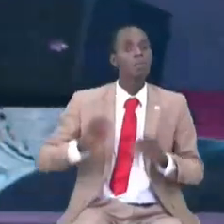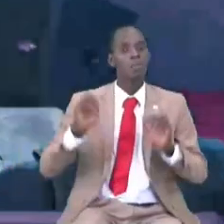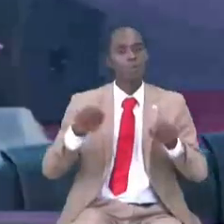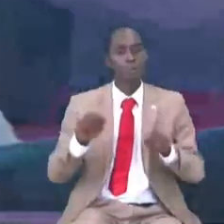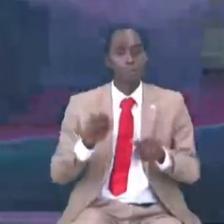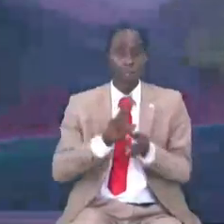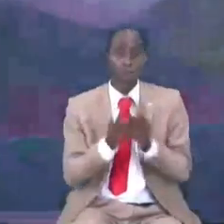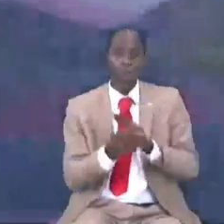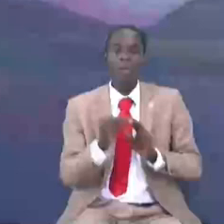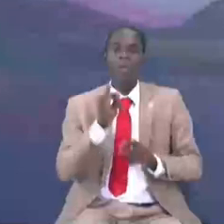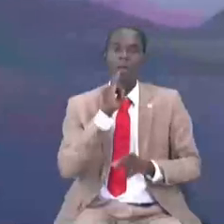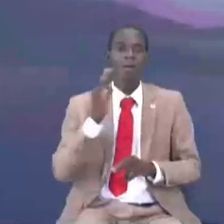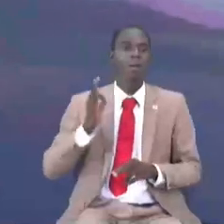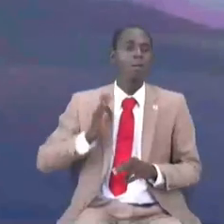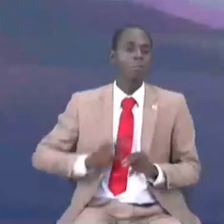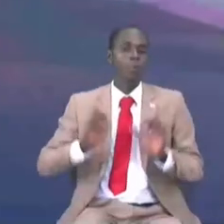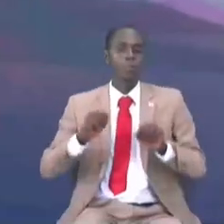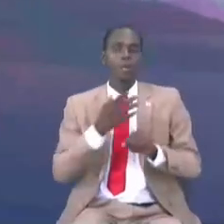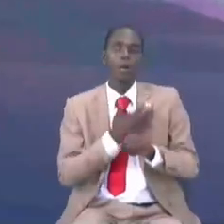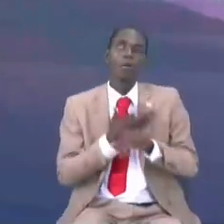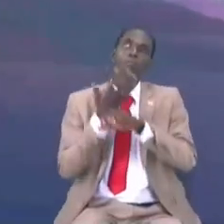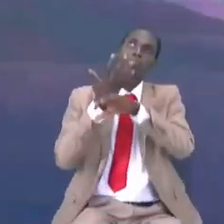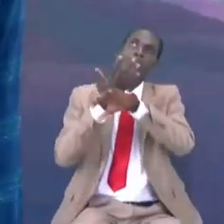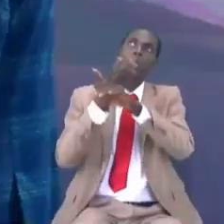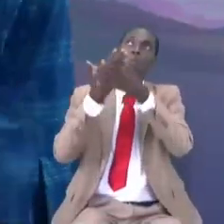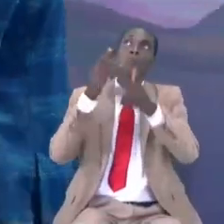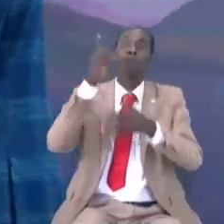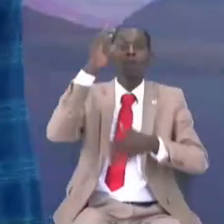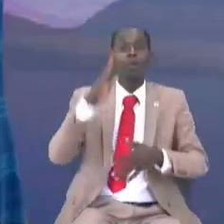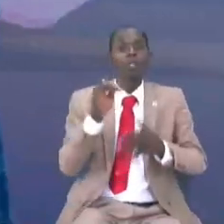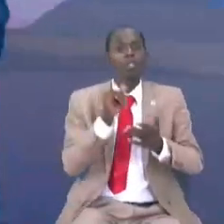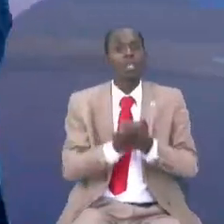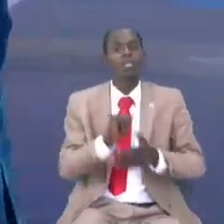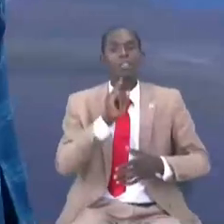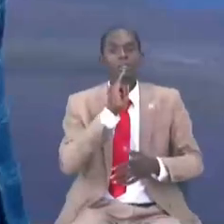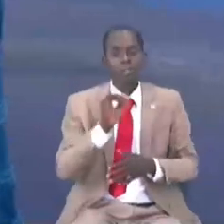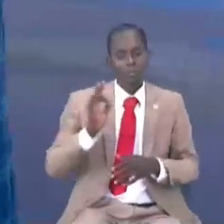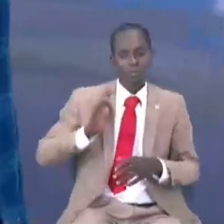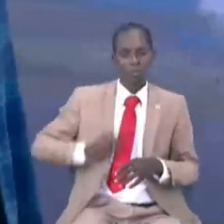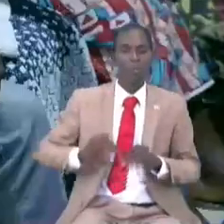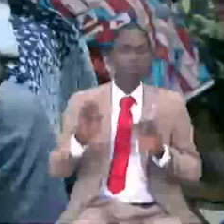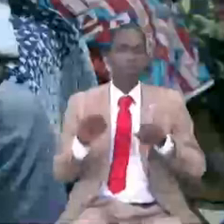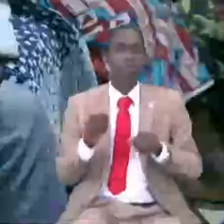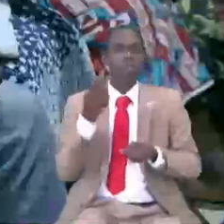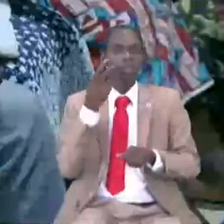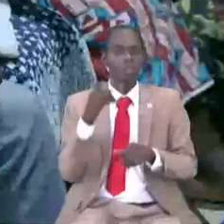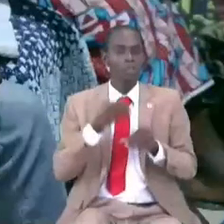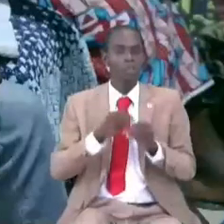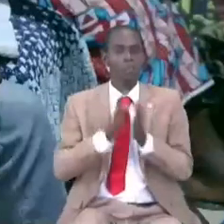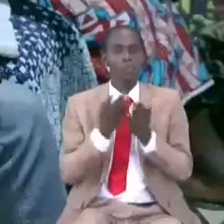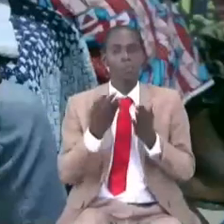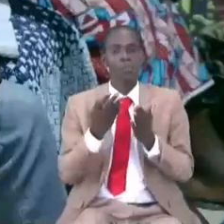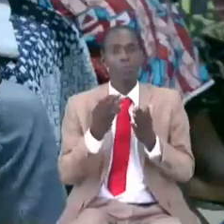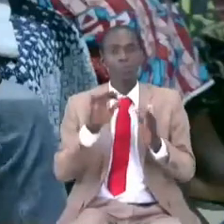supplication devant Dieu, c'est aussi profitable. Voyons Jonas chapitre 3, verset 8. Que les